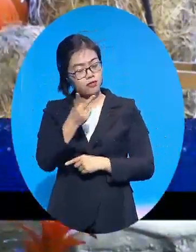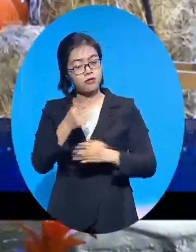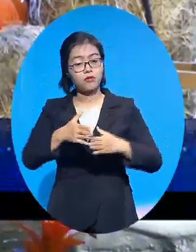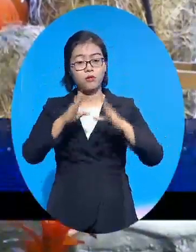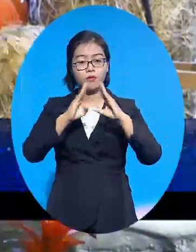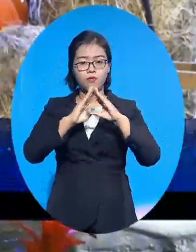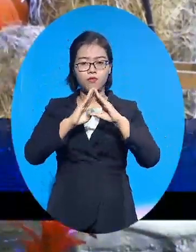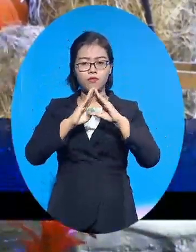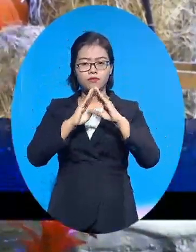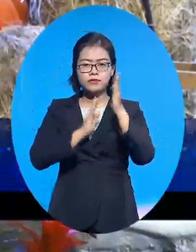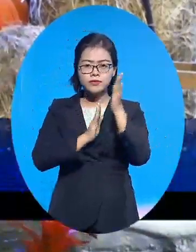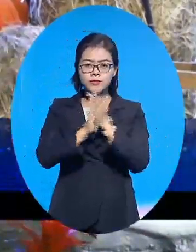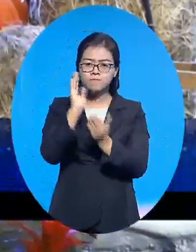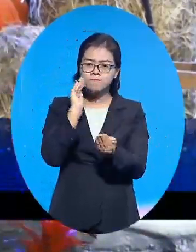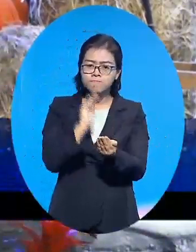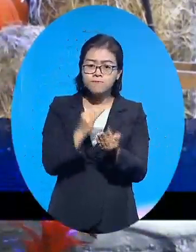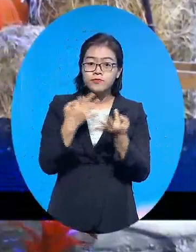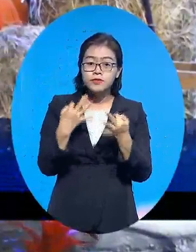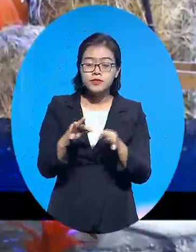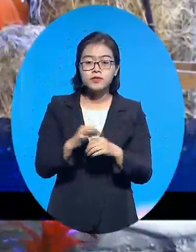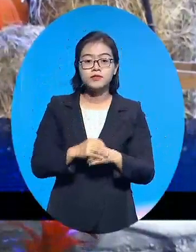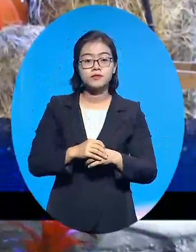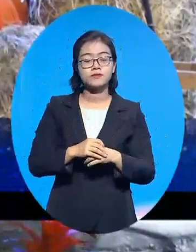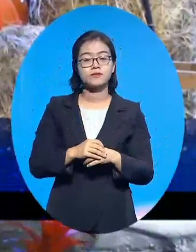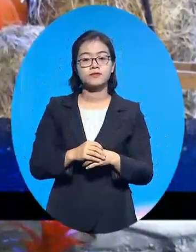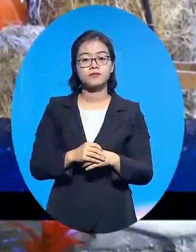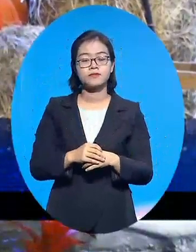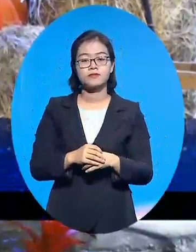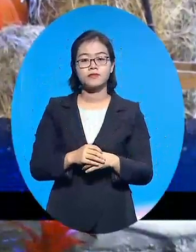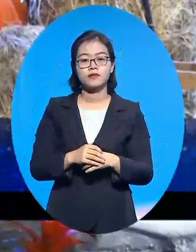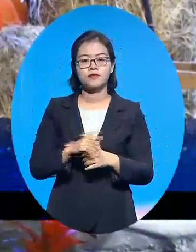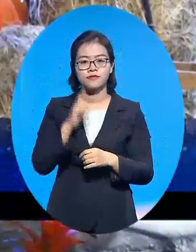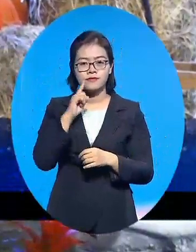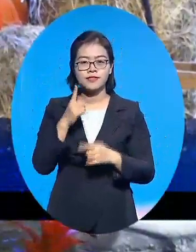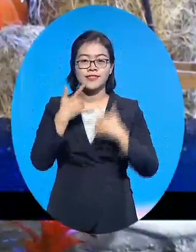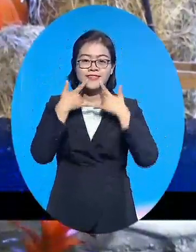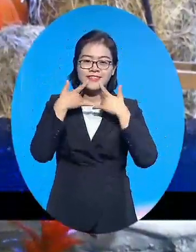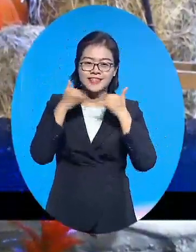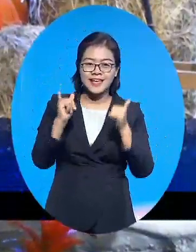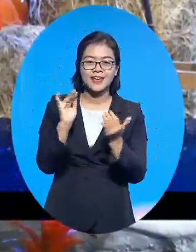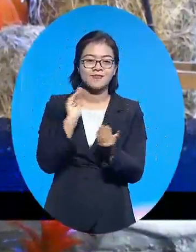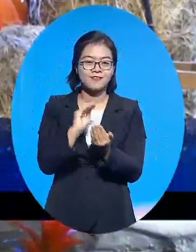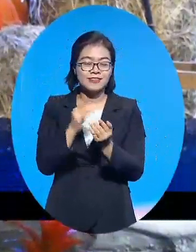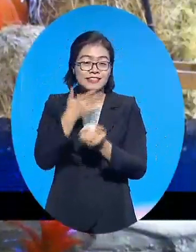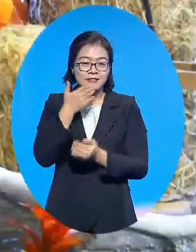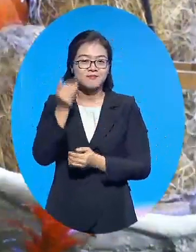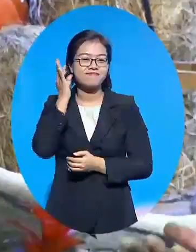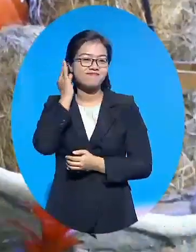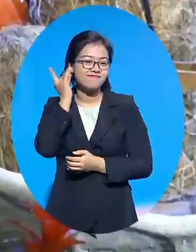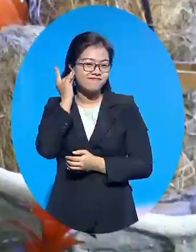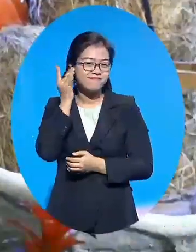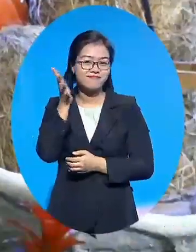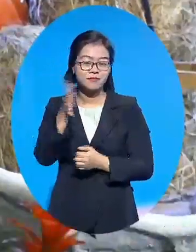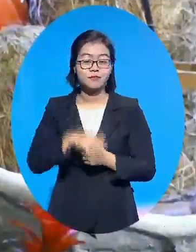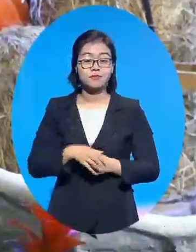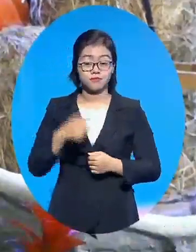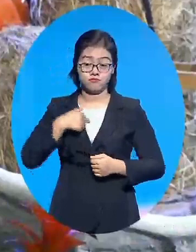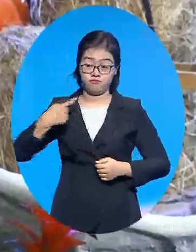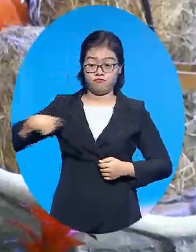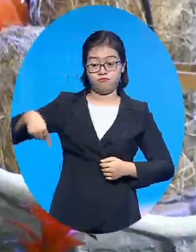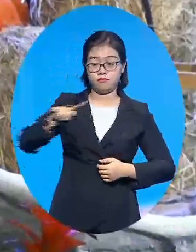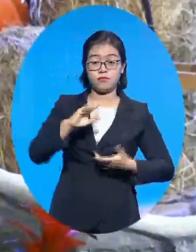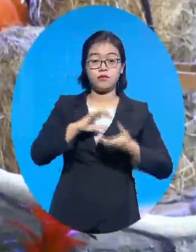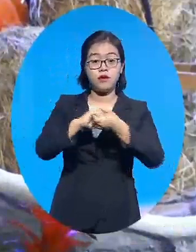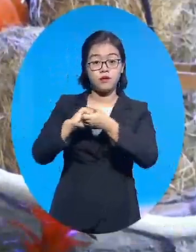một cái tiêu chí là sẽ cùng nhau giữ mảnh khoảnh khắc Thanh Xuân đặc biệt là với phụ nữ còn đối với tất cả chúng tôi khi hợp tác